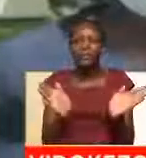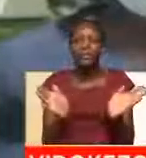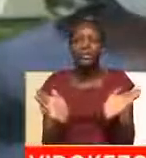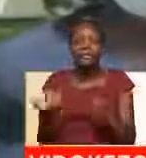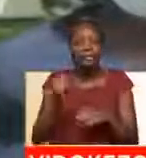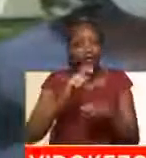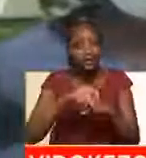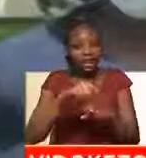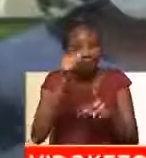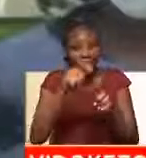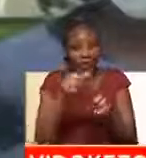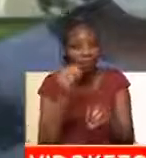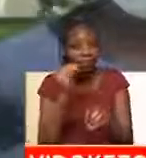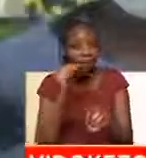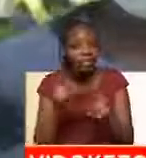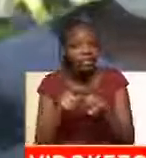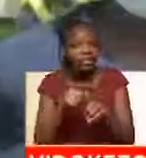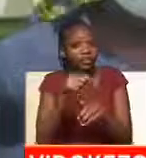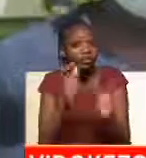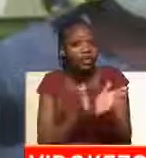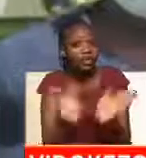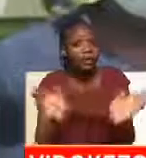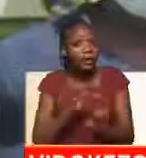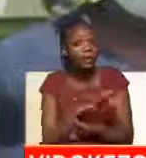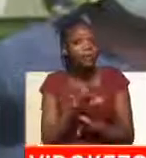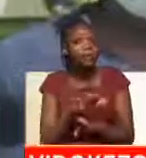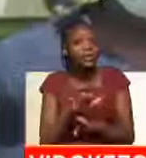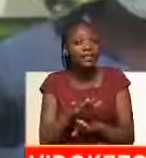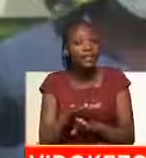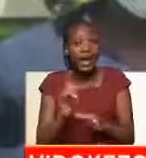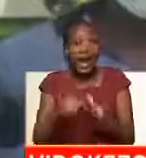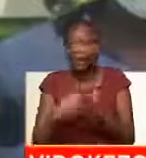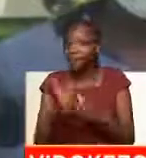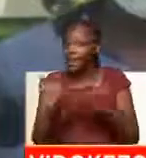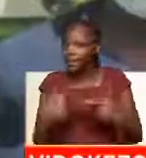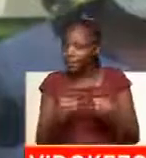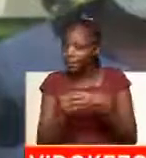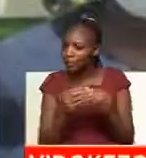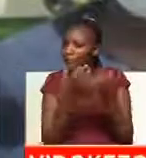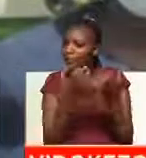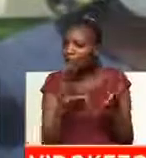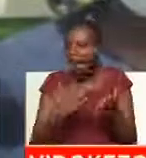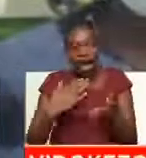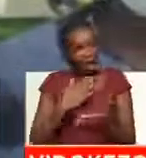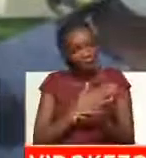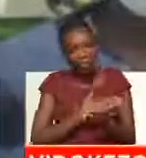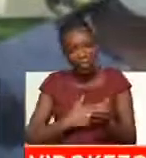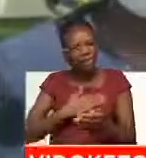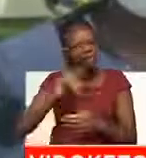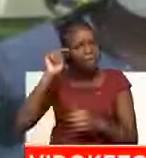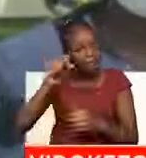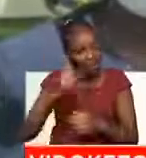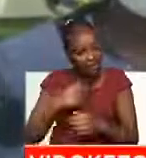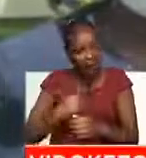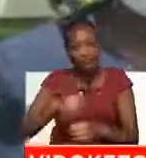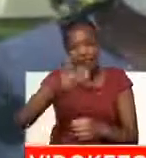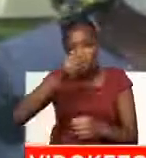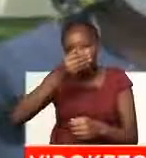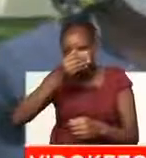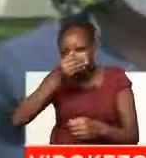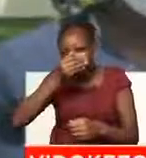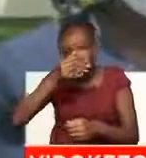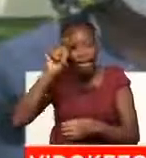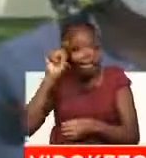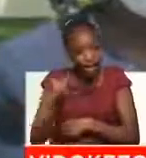kwako nyumbani uende public place, pahali pa raia wengine, lazima uwe na mask. Hiyo ni